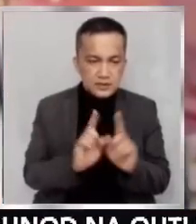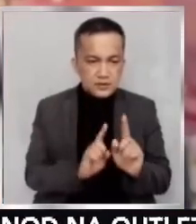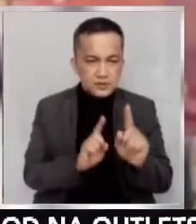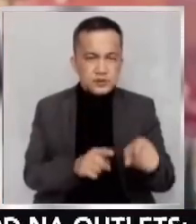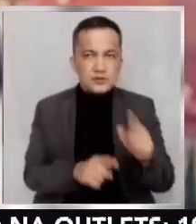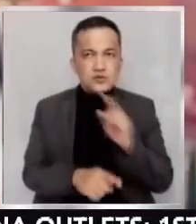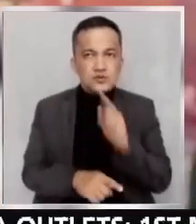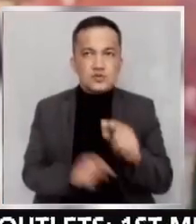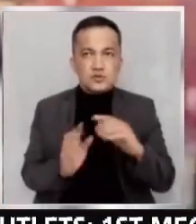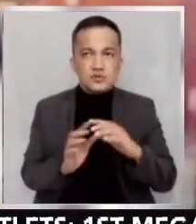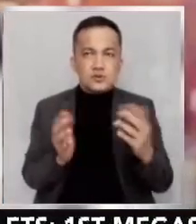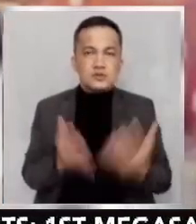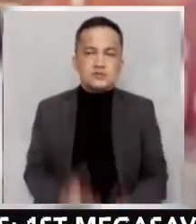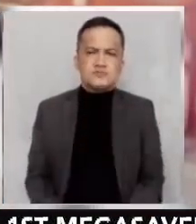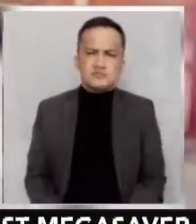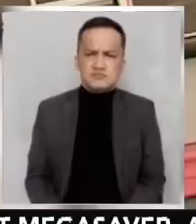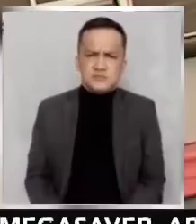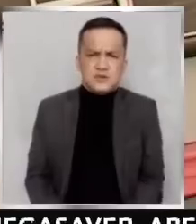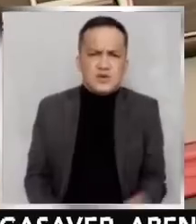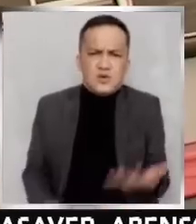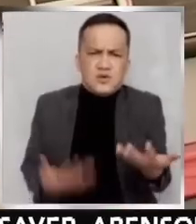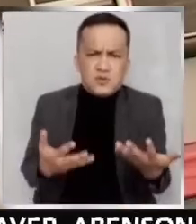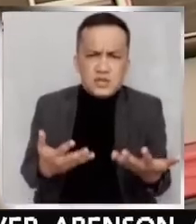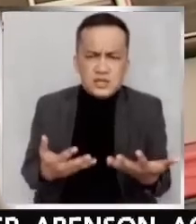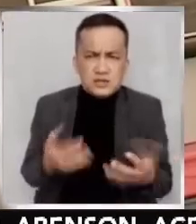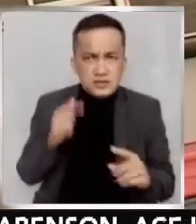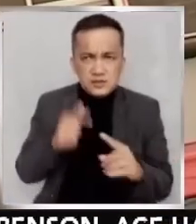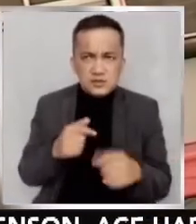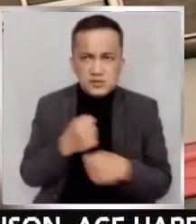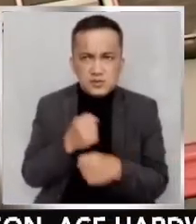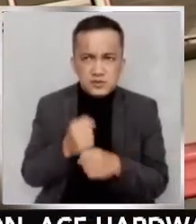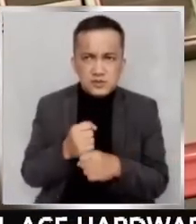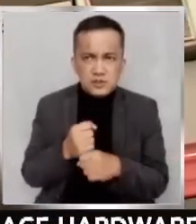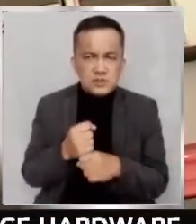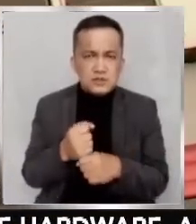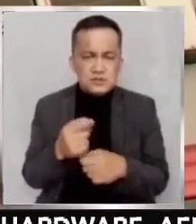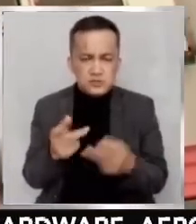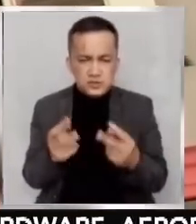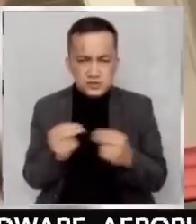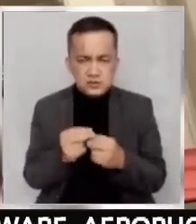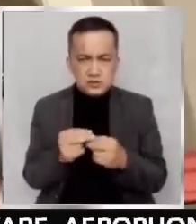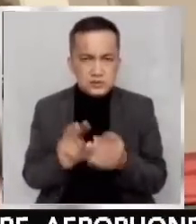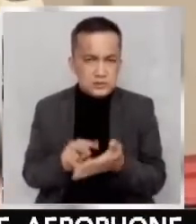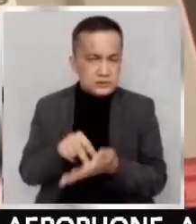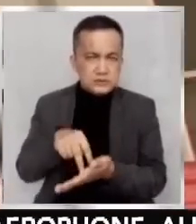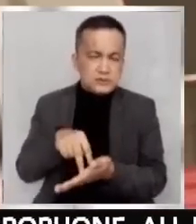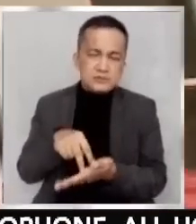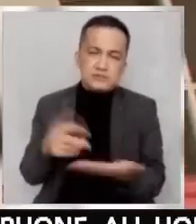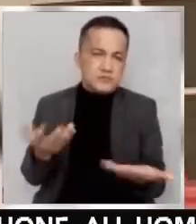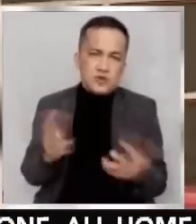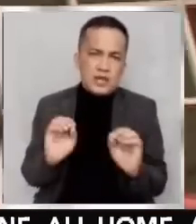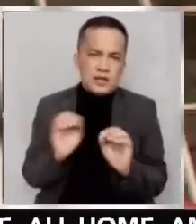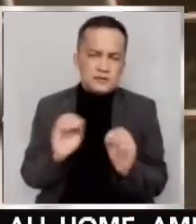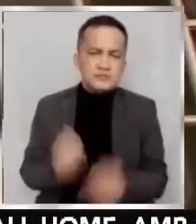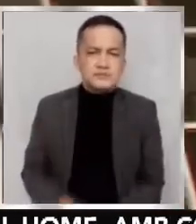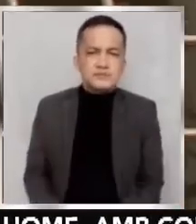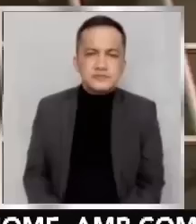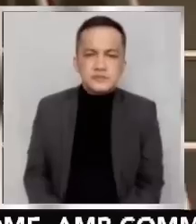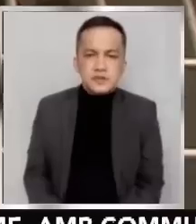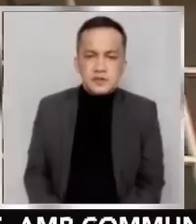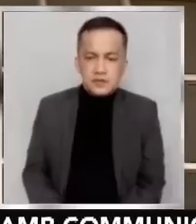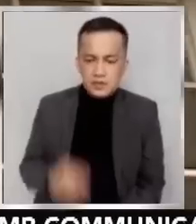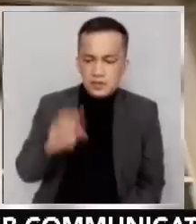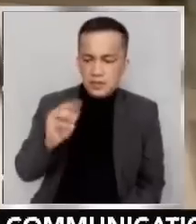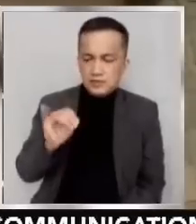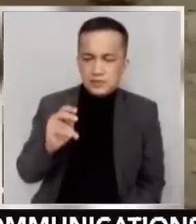mundo. At walang hangarin na gumawa ng anumang posisyon o paninindigan. Wala namang bago pahayag ang MTRCB tungkol sa